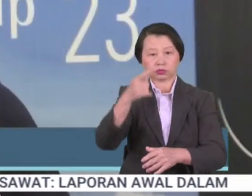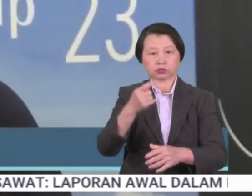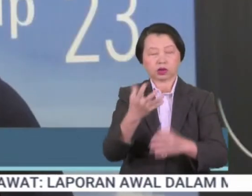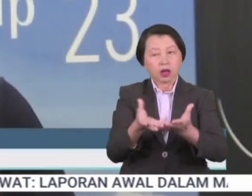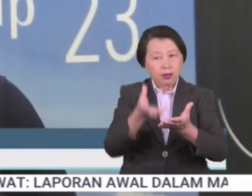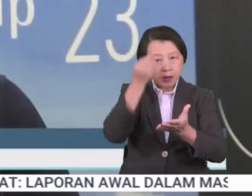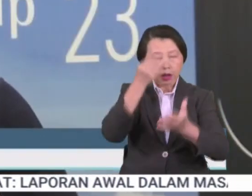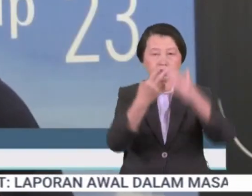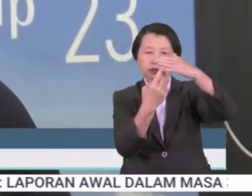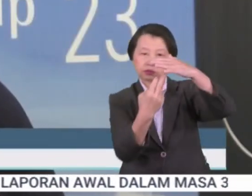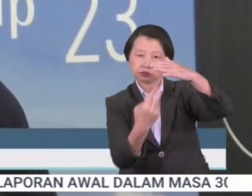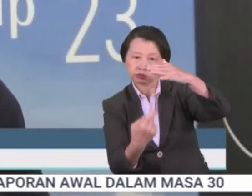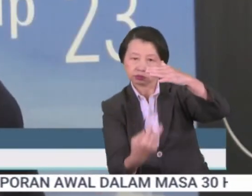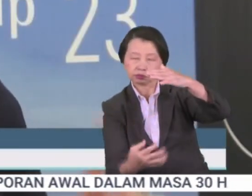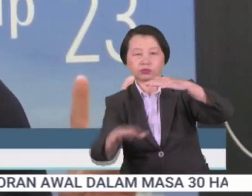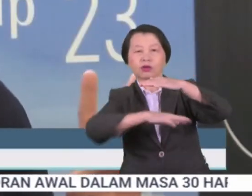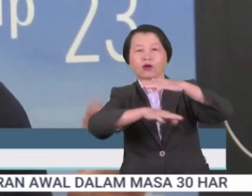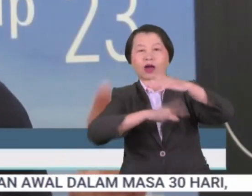we will do